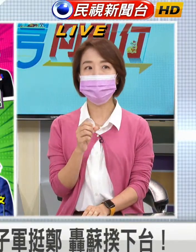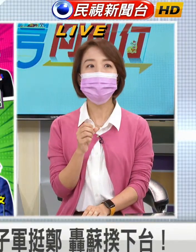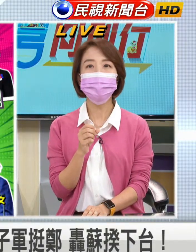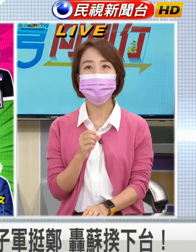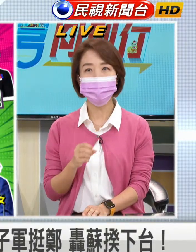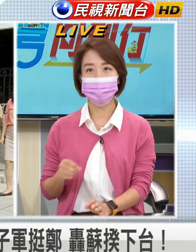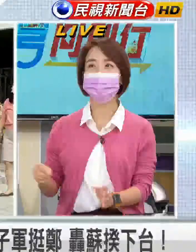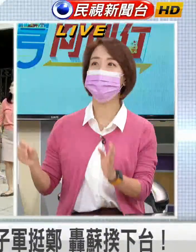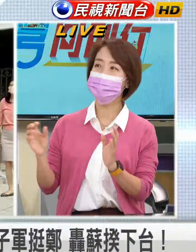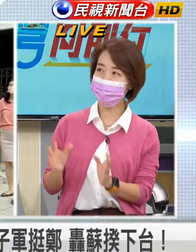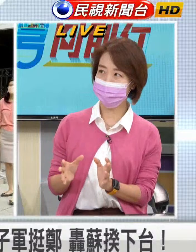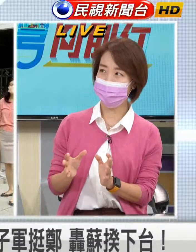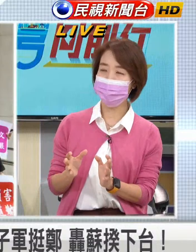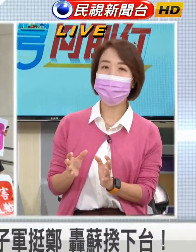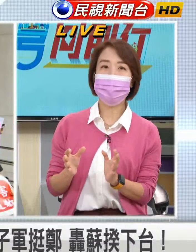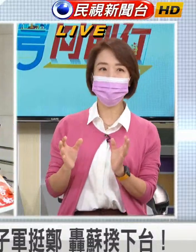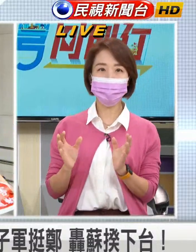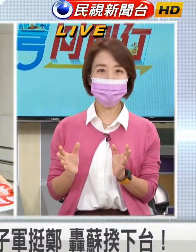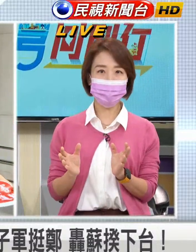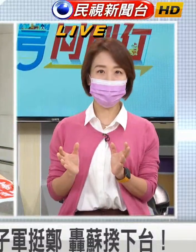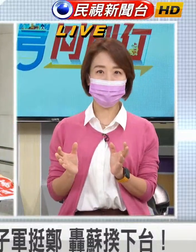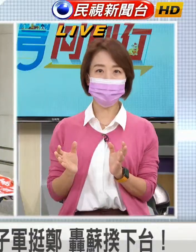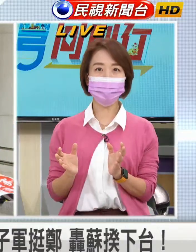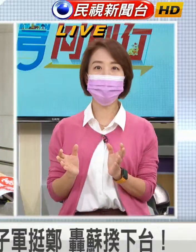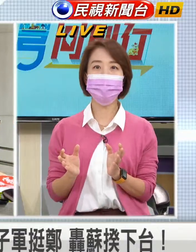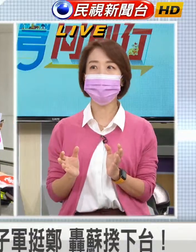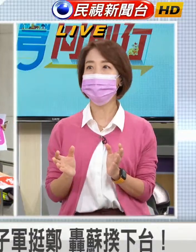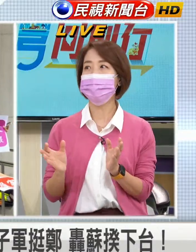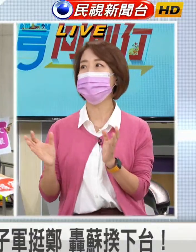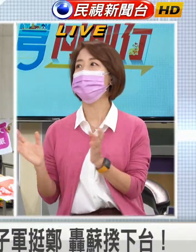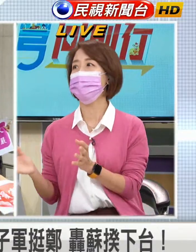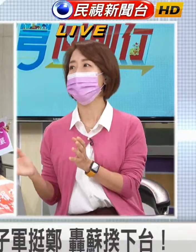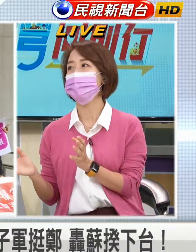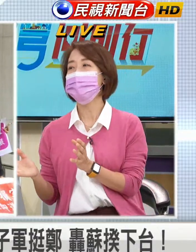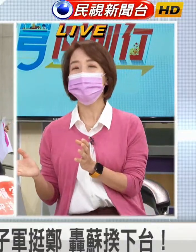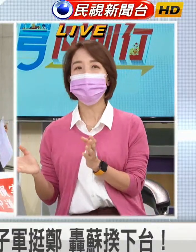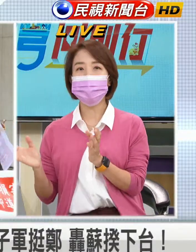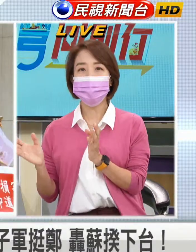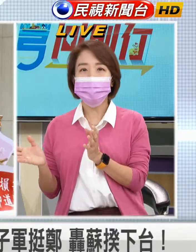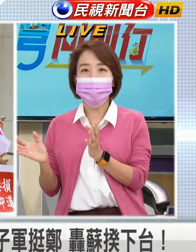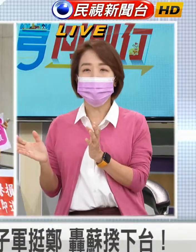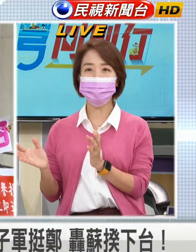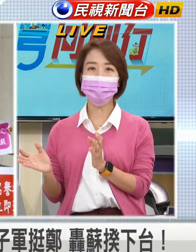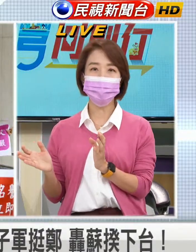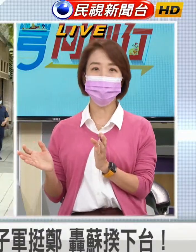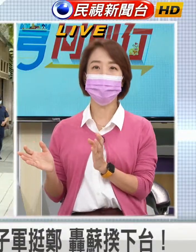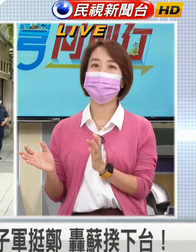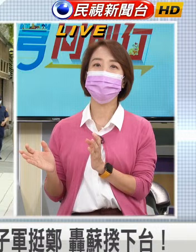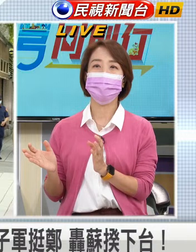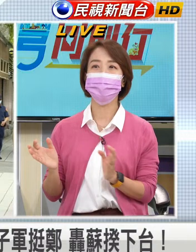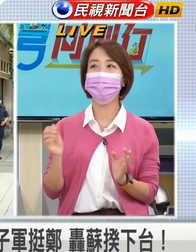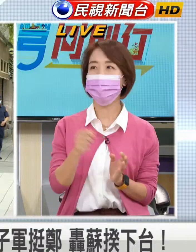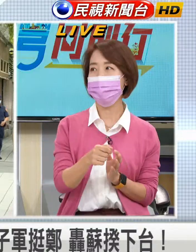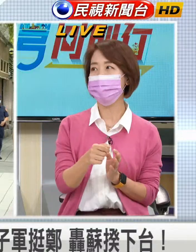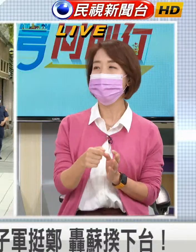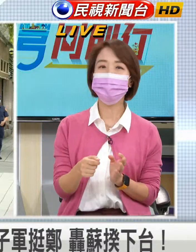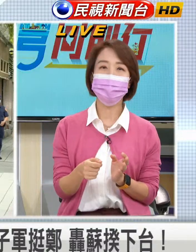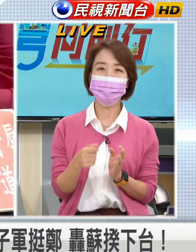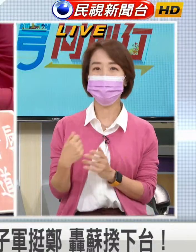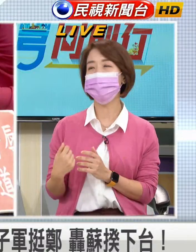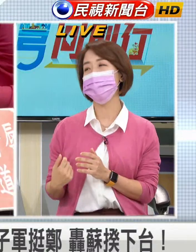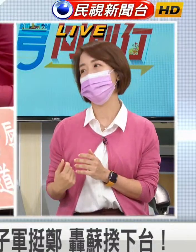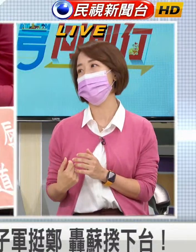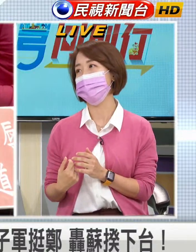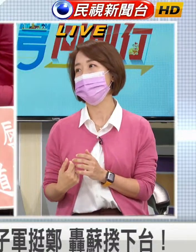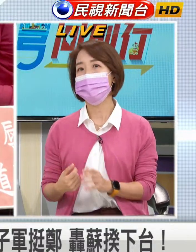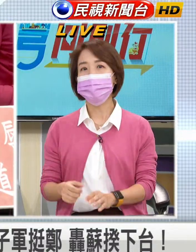把台湾所有的女性拖下水，好像看起来营造跟郑丽文站在同一边，所以我们要一起来去跟苏贞昌院长做对抗，因为他